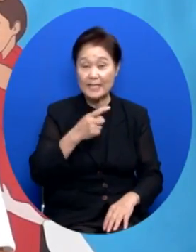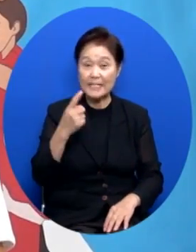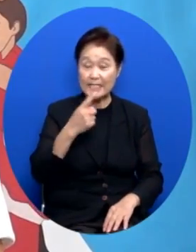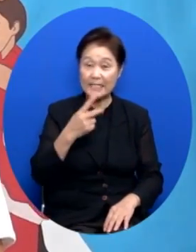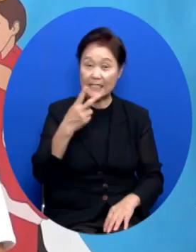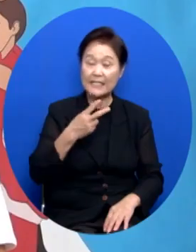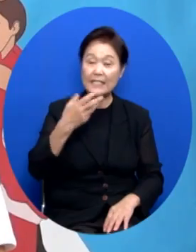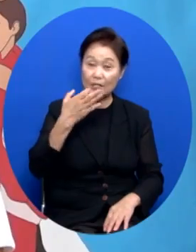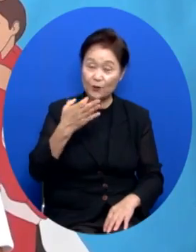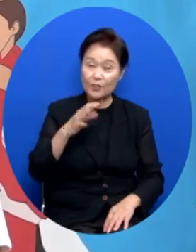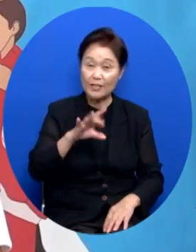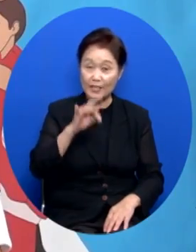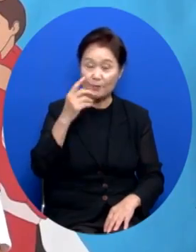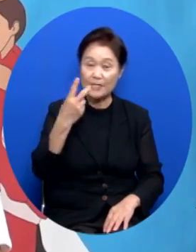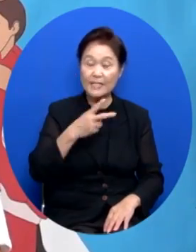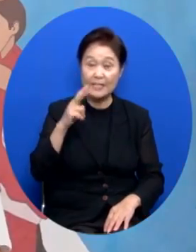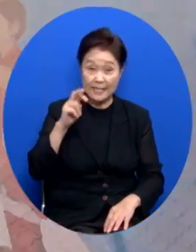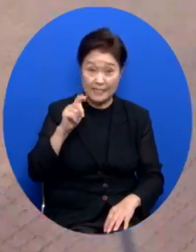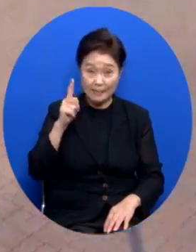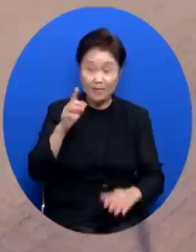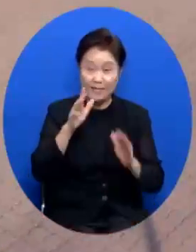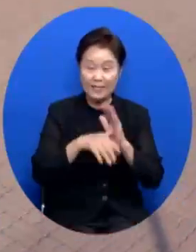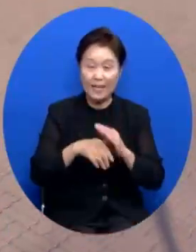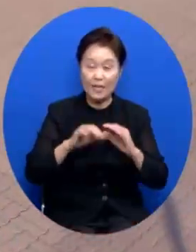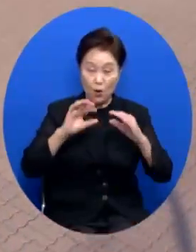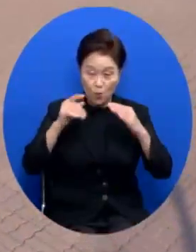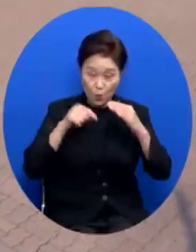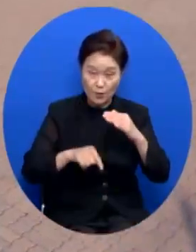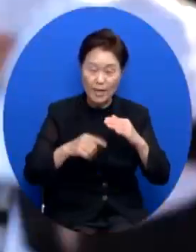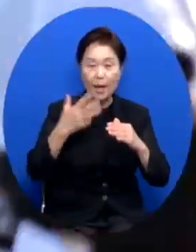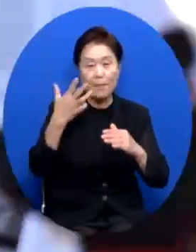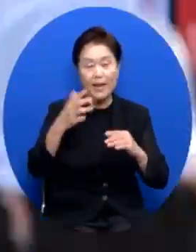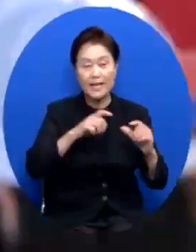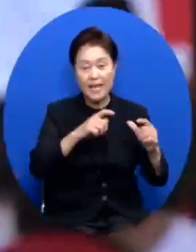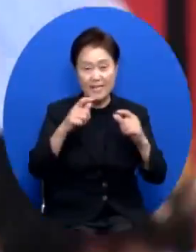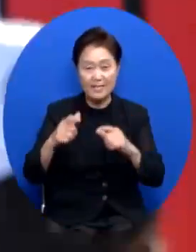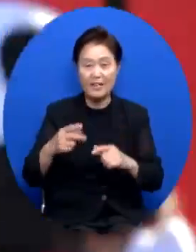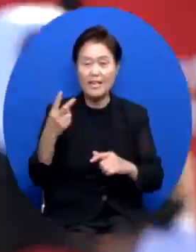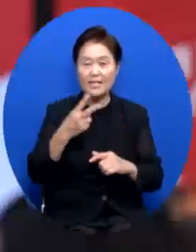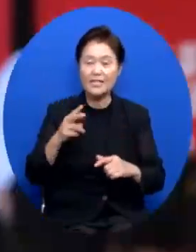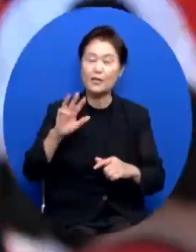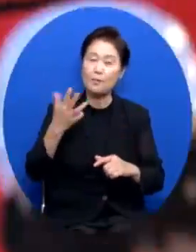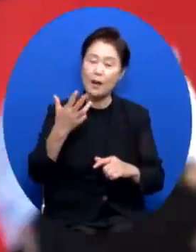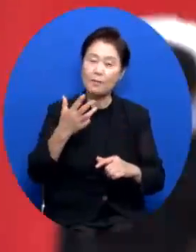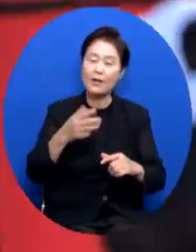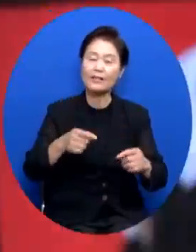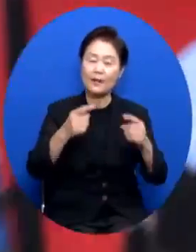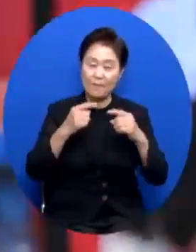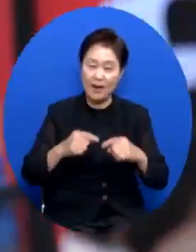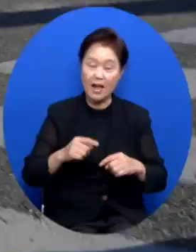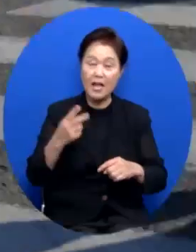이후 2021년에는 국내 8개 지역에서 2,400명의 참가자들이 참여를 했고